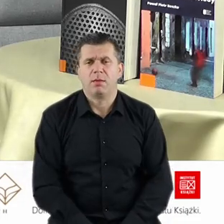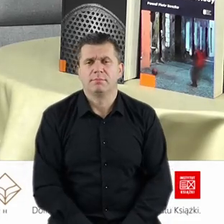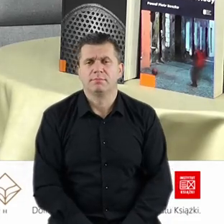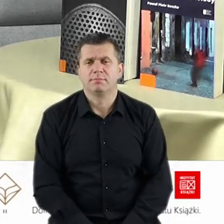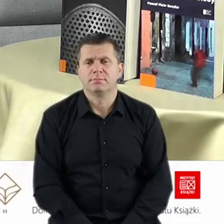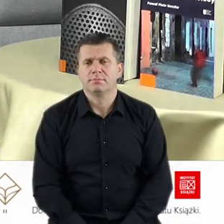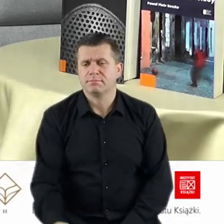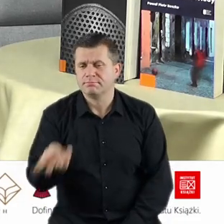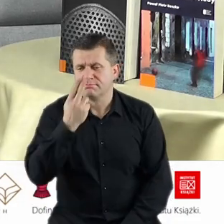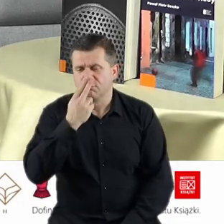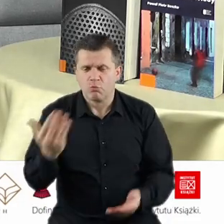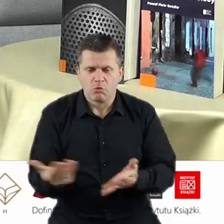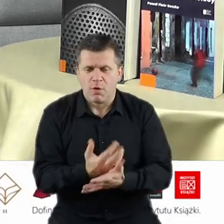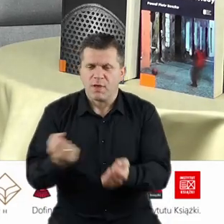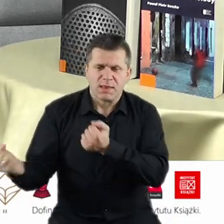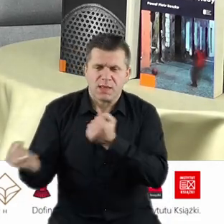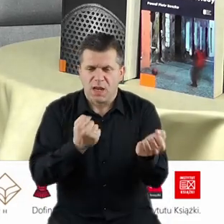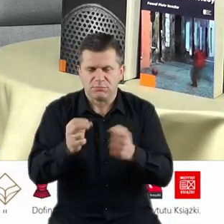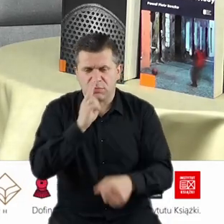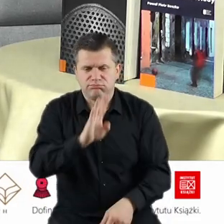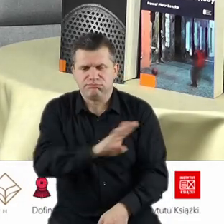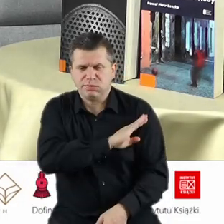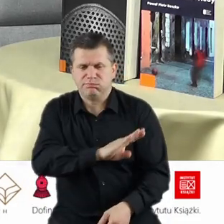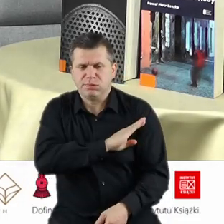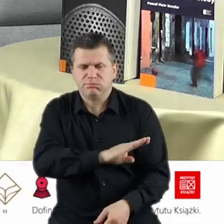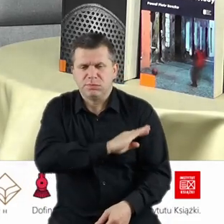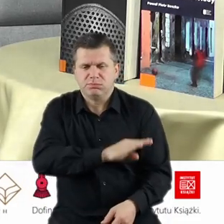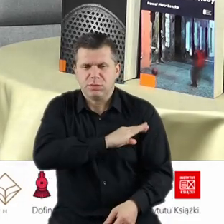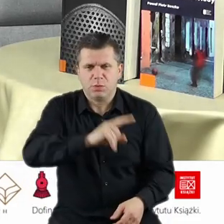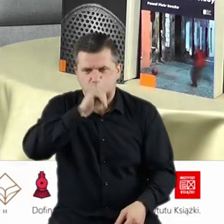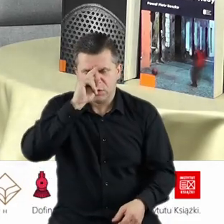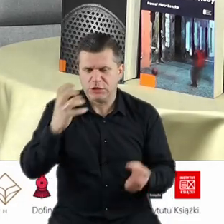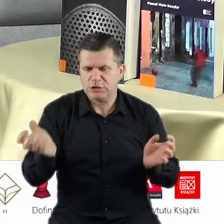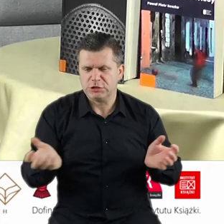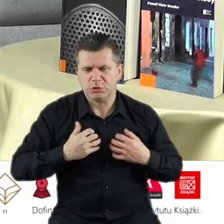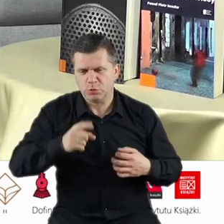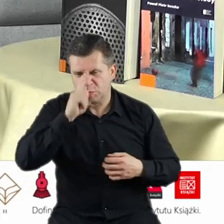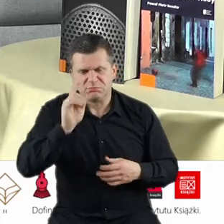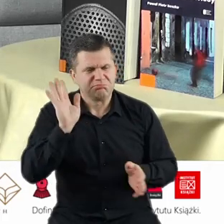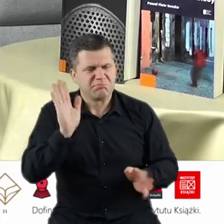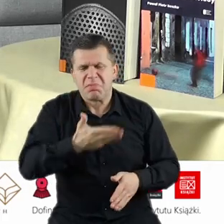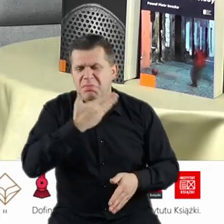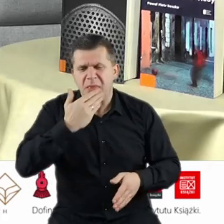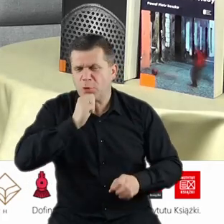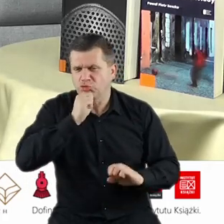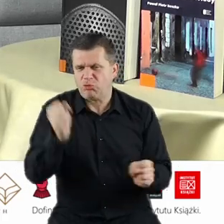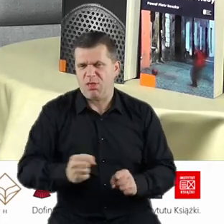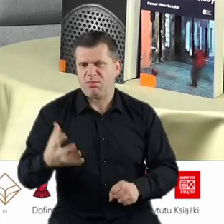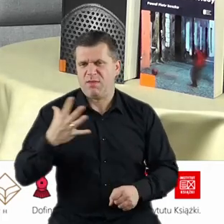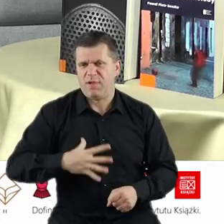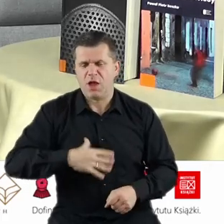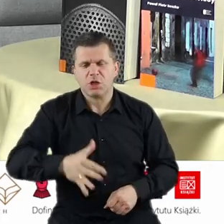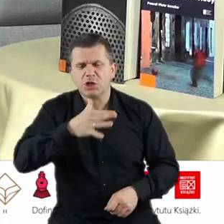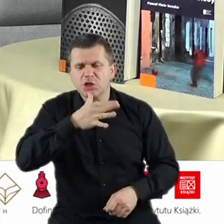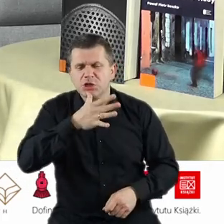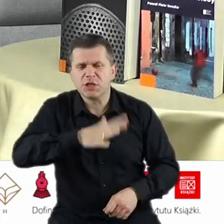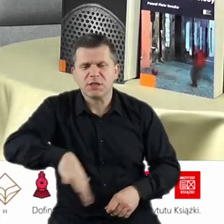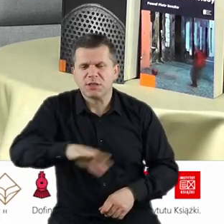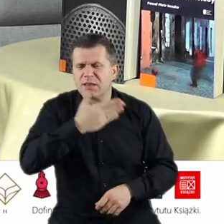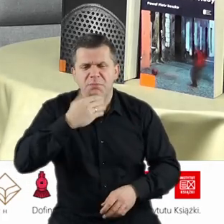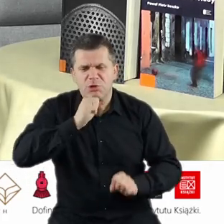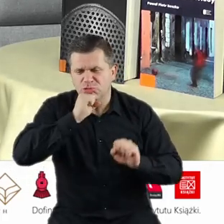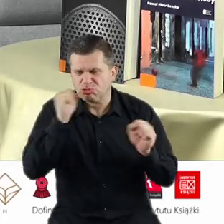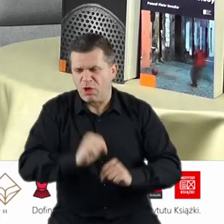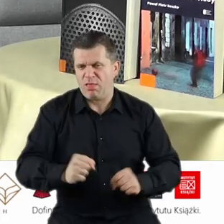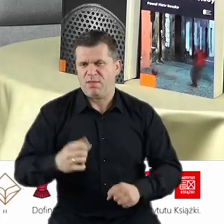codziennie pojawiały się nowe transporty, gdzie naprawdę życie ludzkie nie miało żadnej wartości, życie